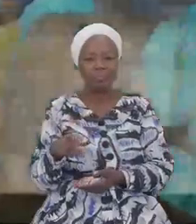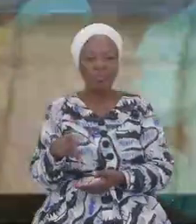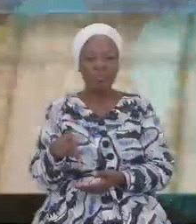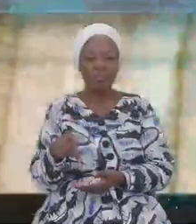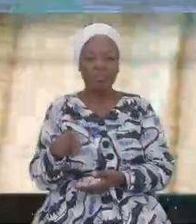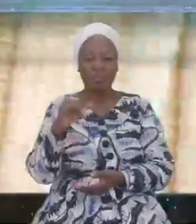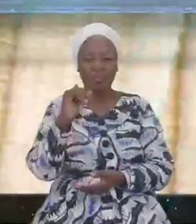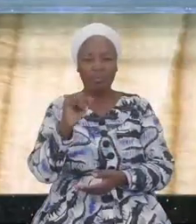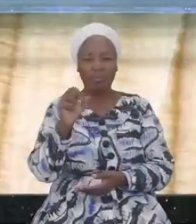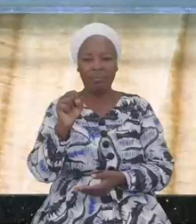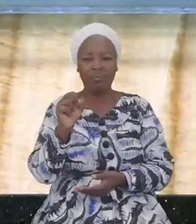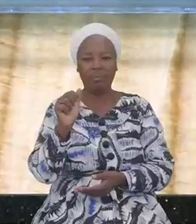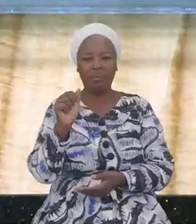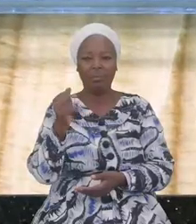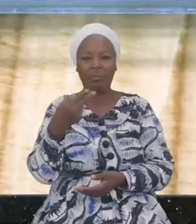25. Désolé,